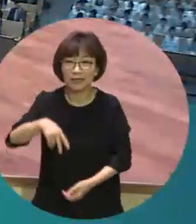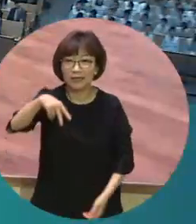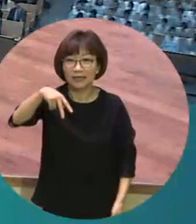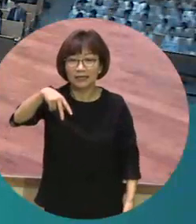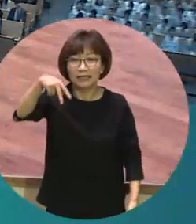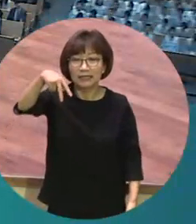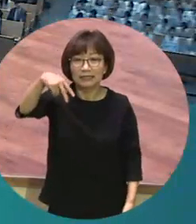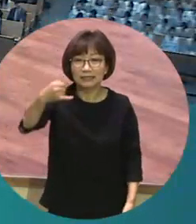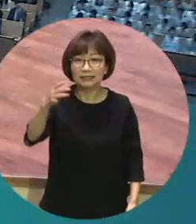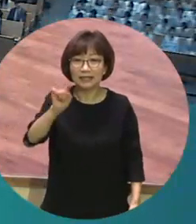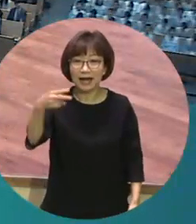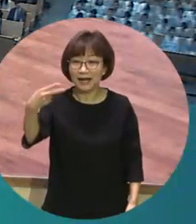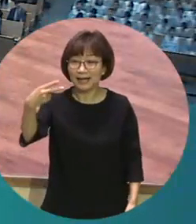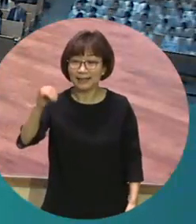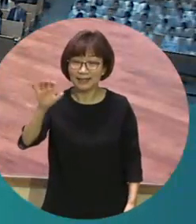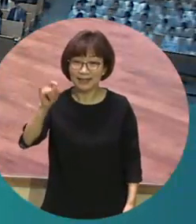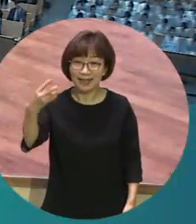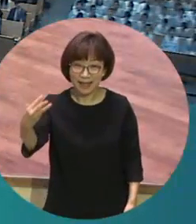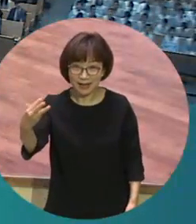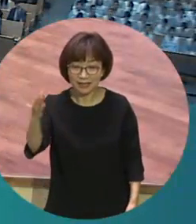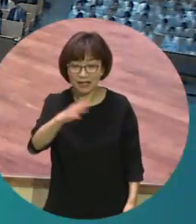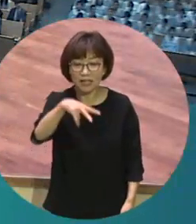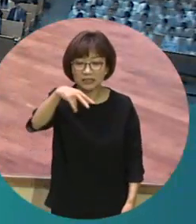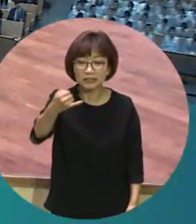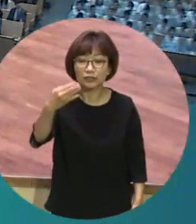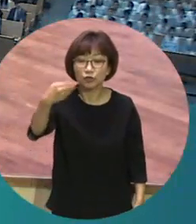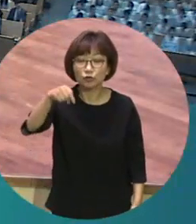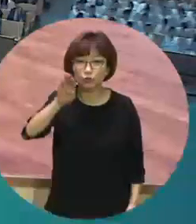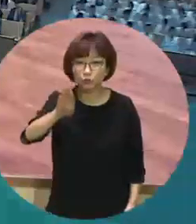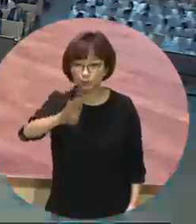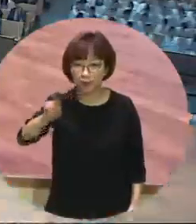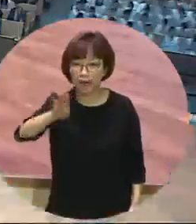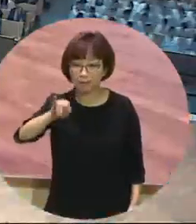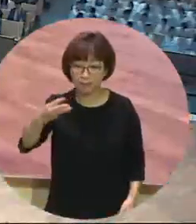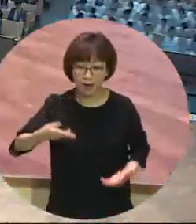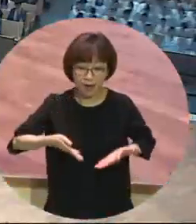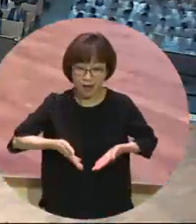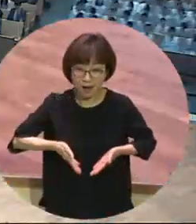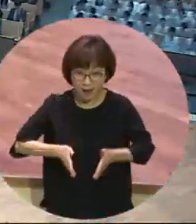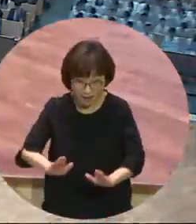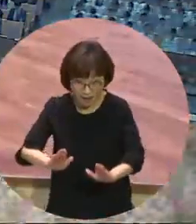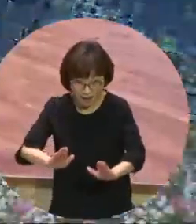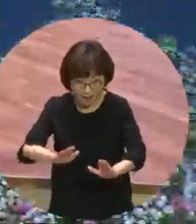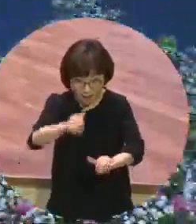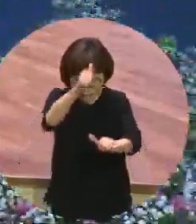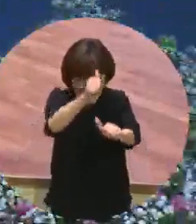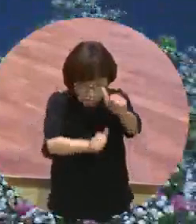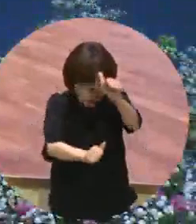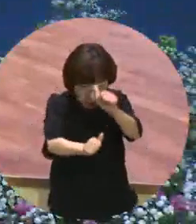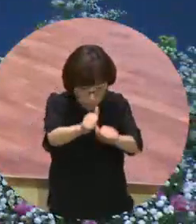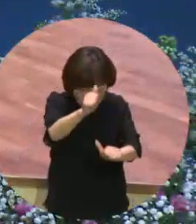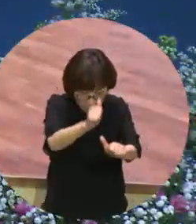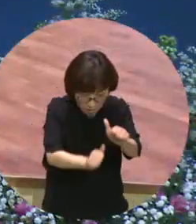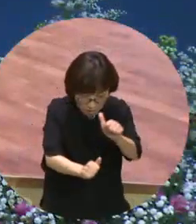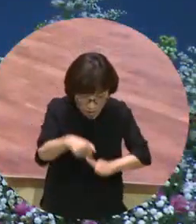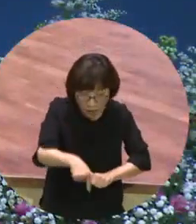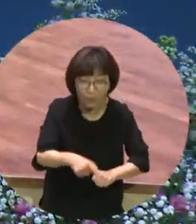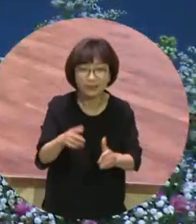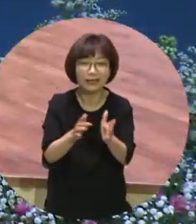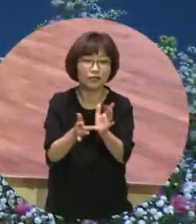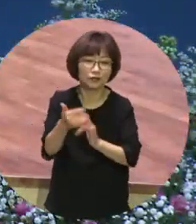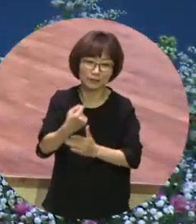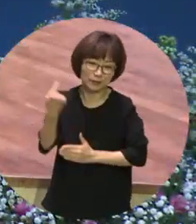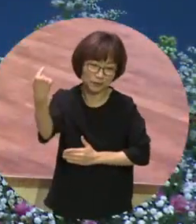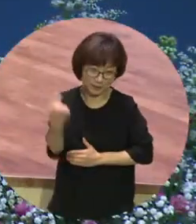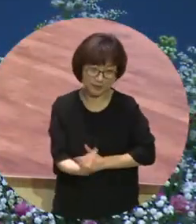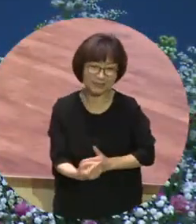스알디엘은 스룹바벨을 낳고 스룹바벨의 혈통을 통해서 예수가 오셨어요. 놀랍지요.